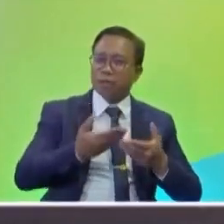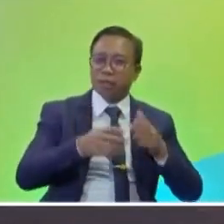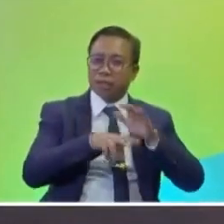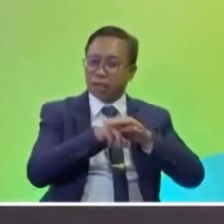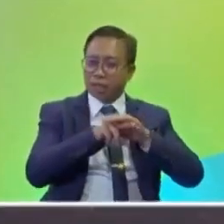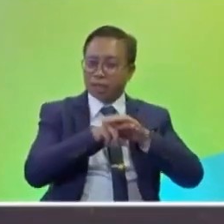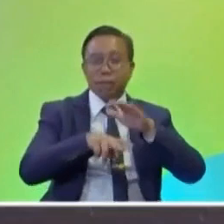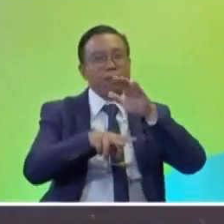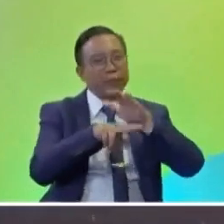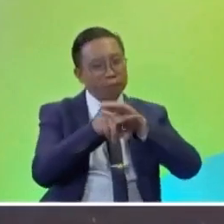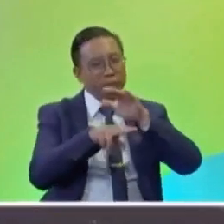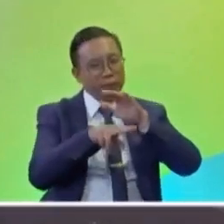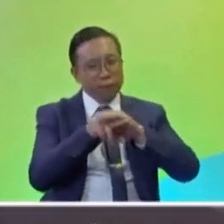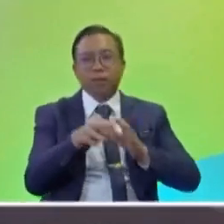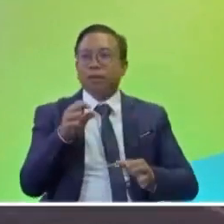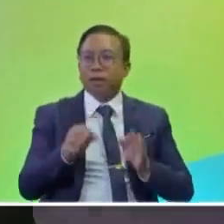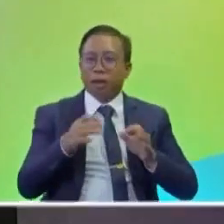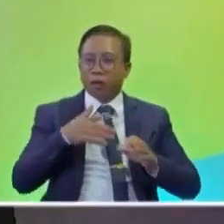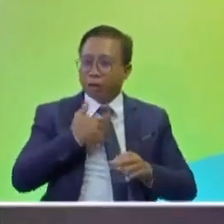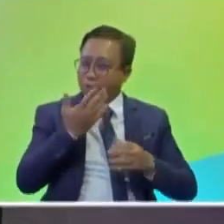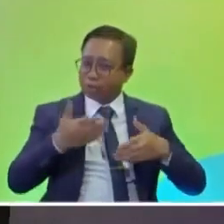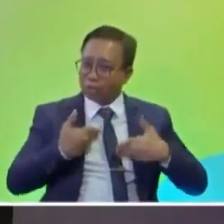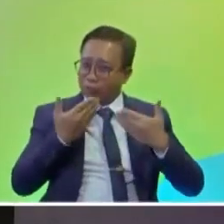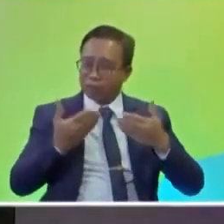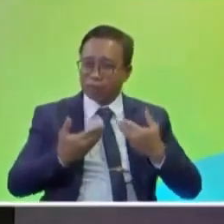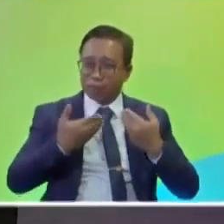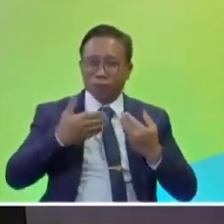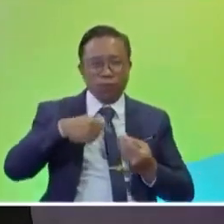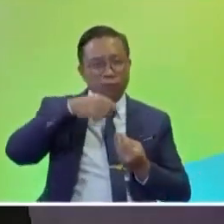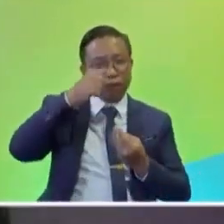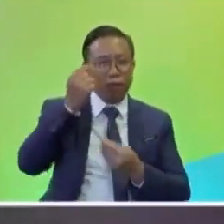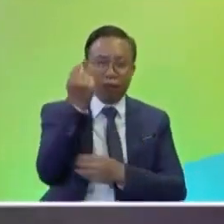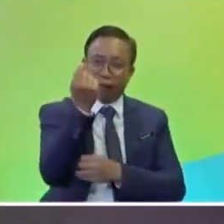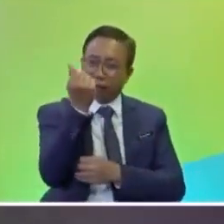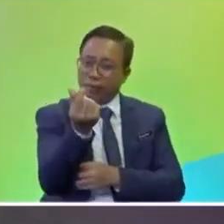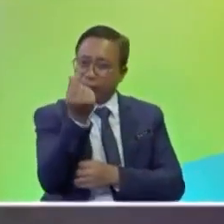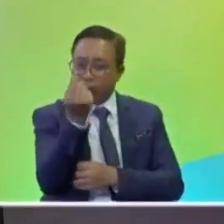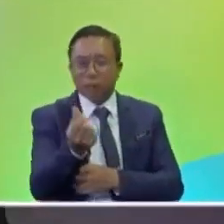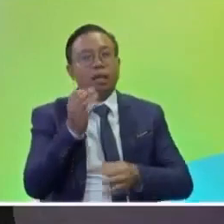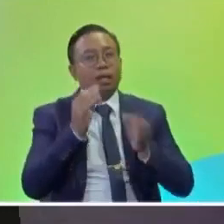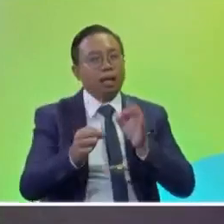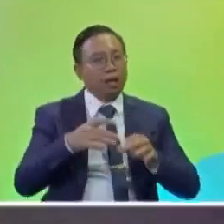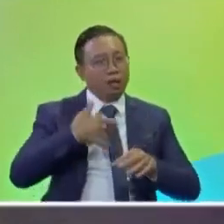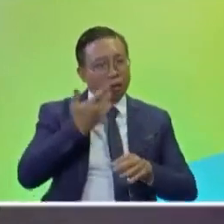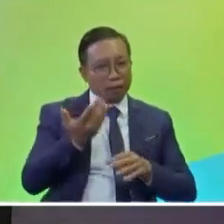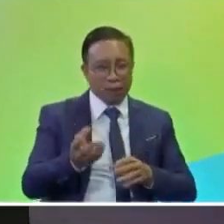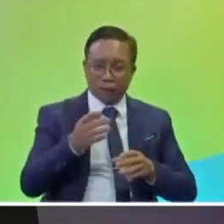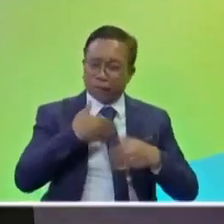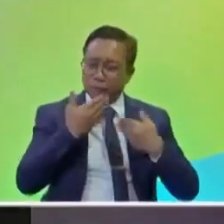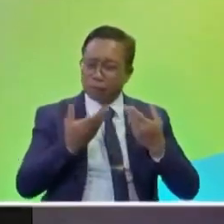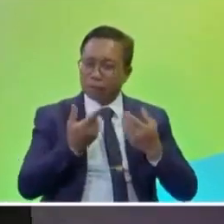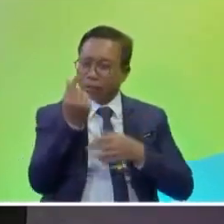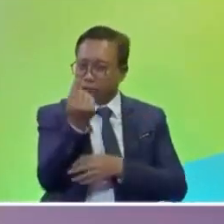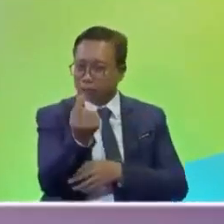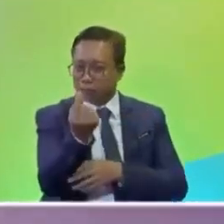gembira, hentak kaki. Kalau rasa gembira, petik jari. Kalau rasa